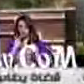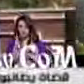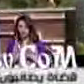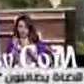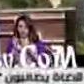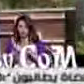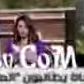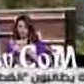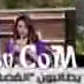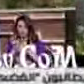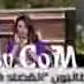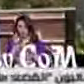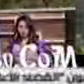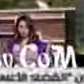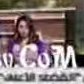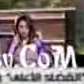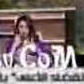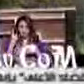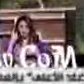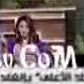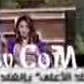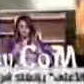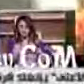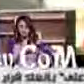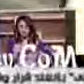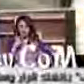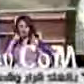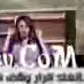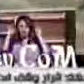وحركه سياسيه في مليونيه لا